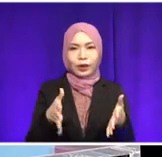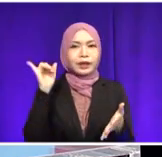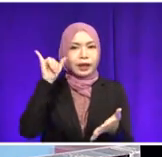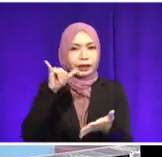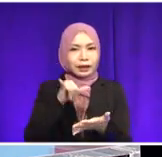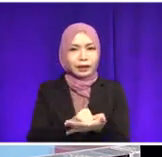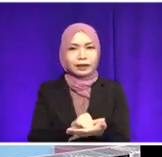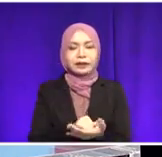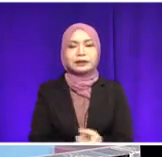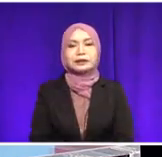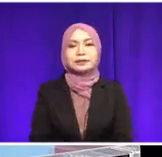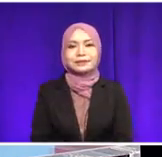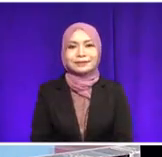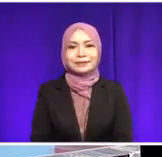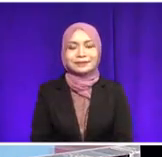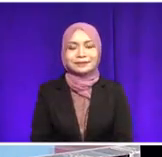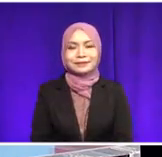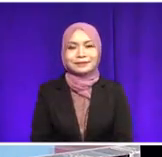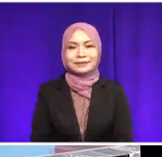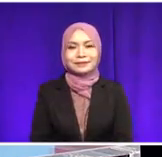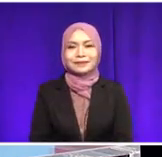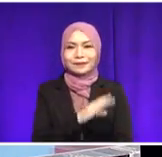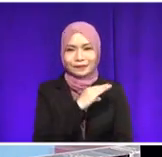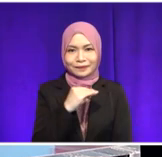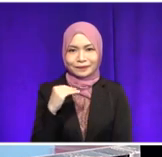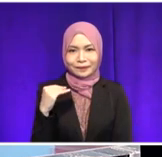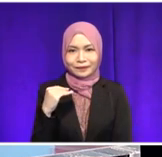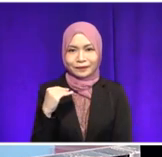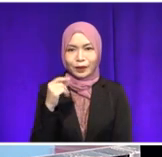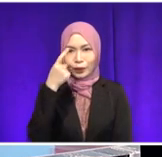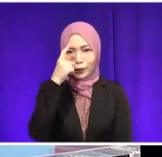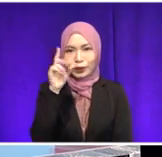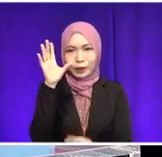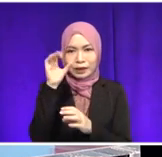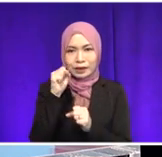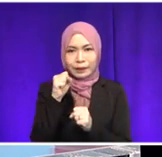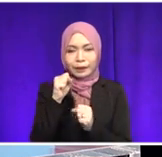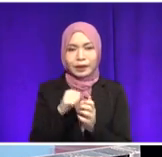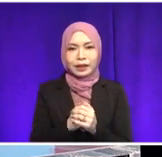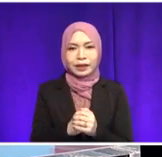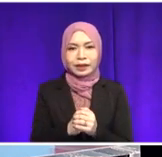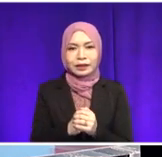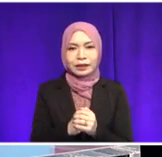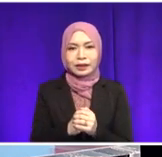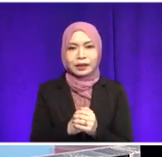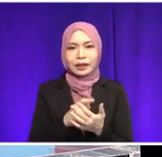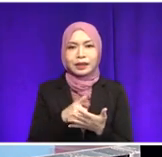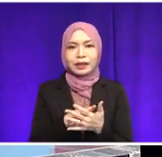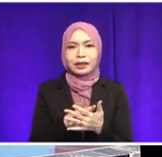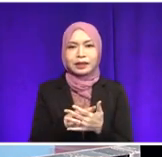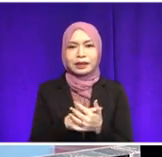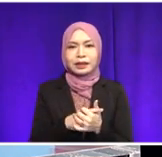jadi untuk meyakinkan pelanggan Dan juga untuk mencapai eee sebelum eee penghasilan produk